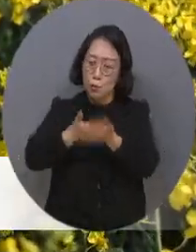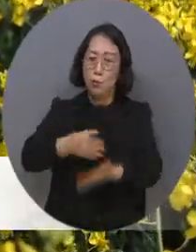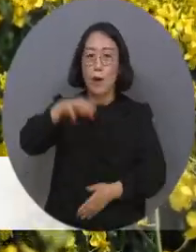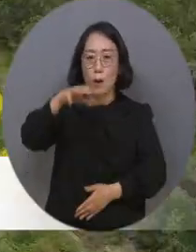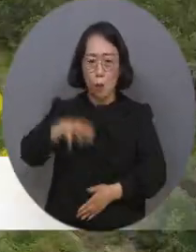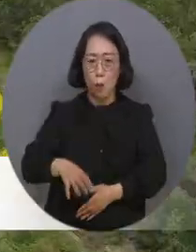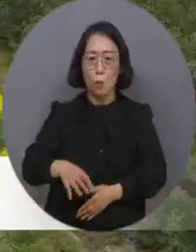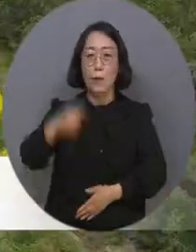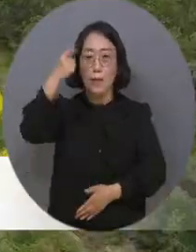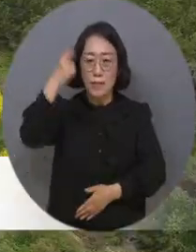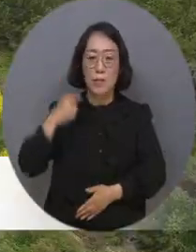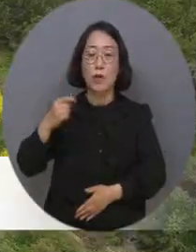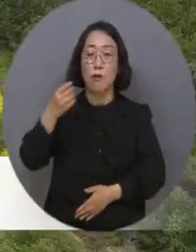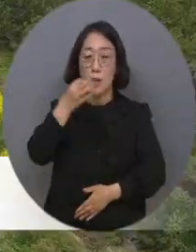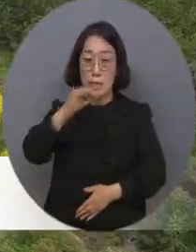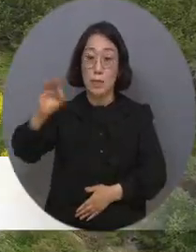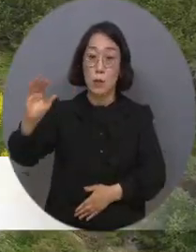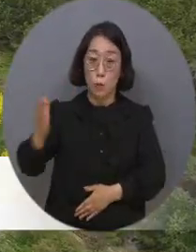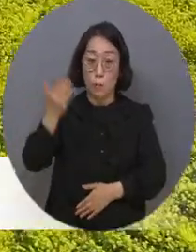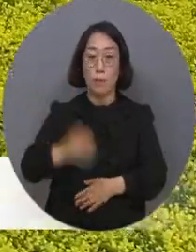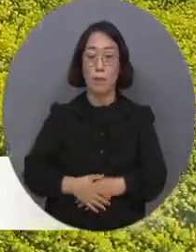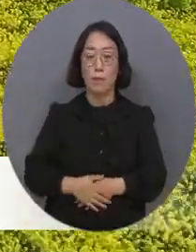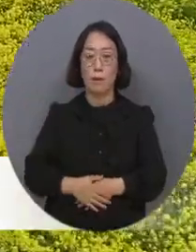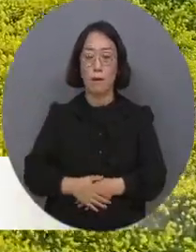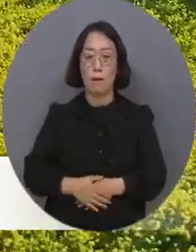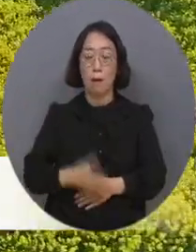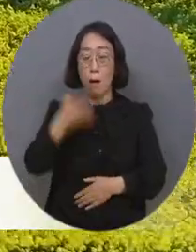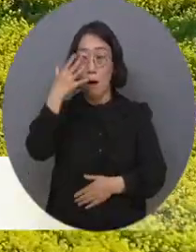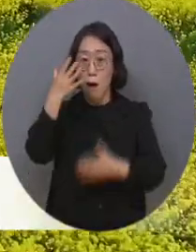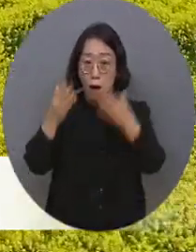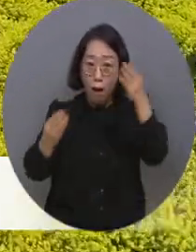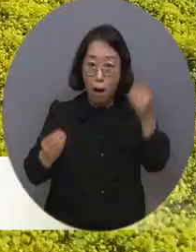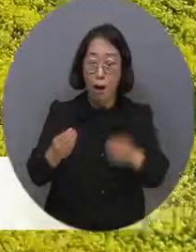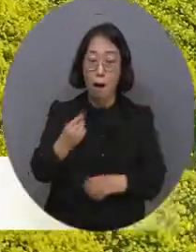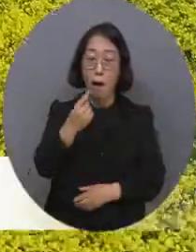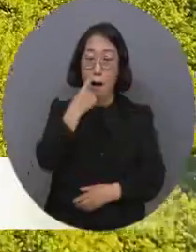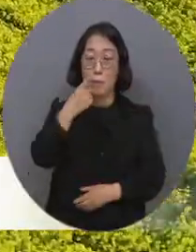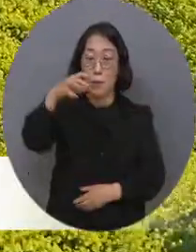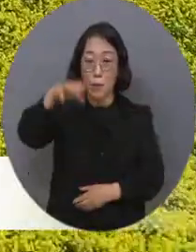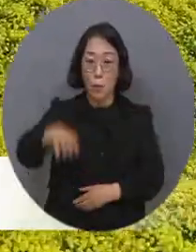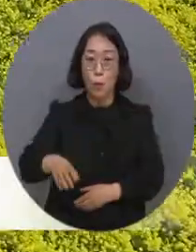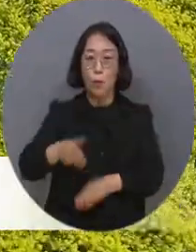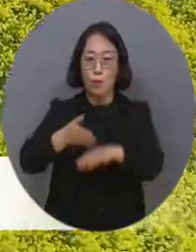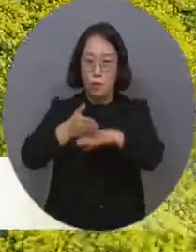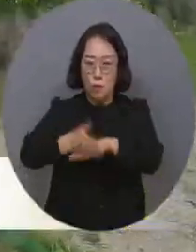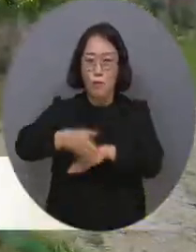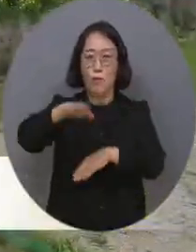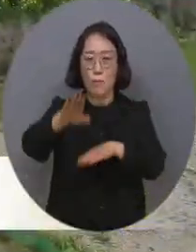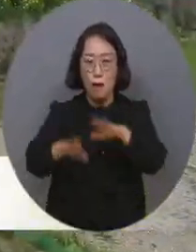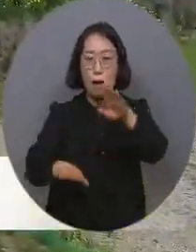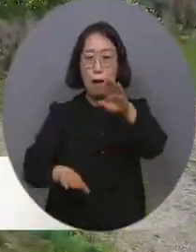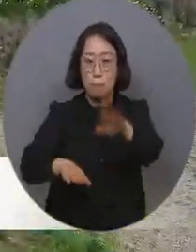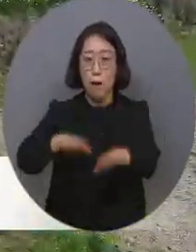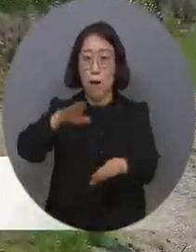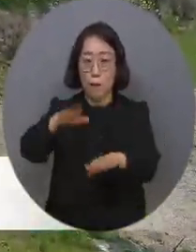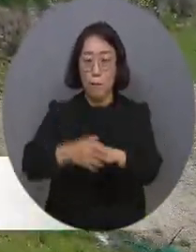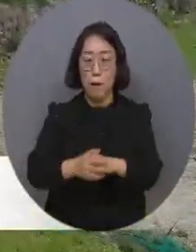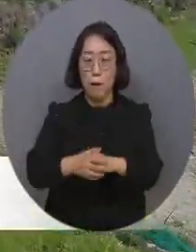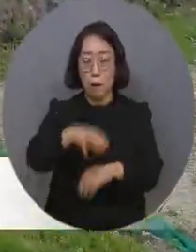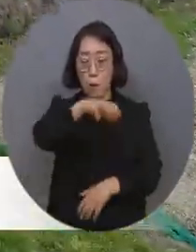곳입니다 아름다운 풍경에 취해 절로 발걸음이 느려진다는 의미를 담은 순록일은 전체